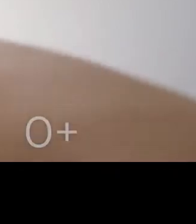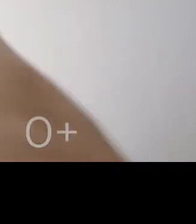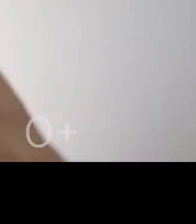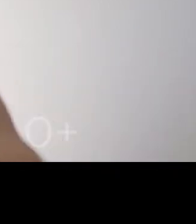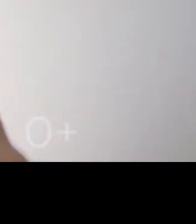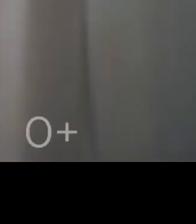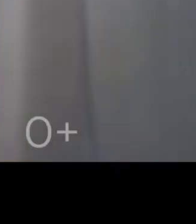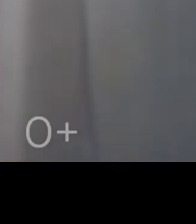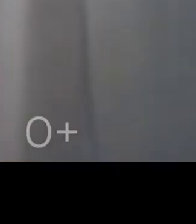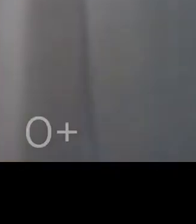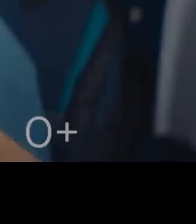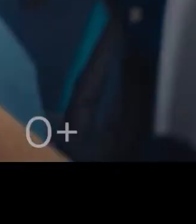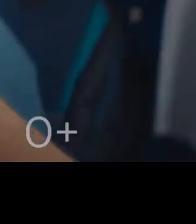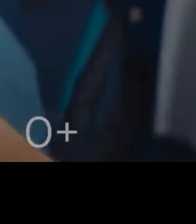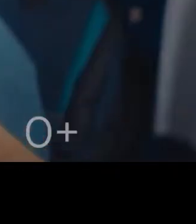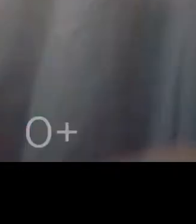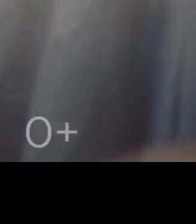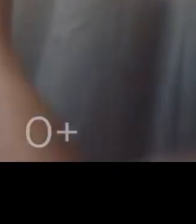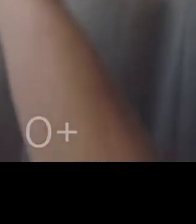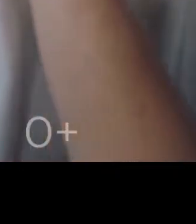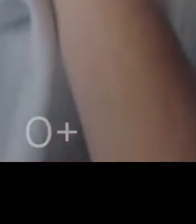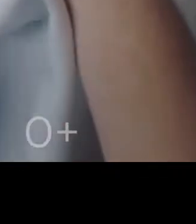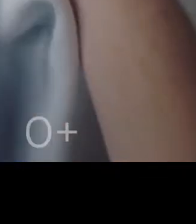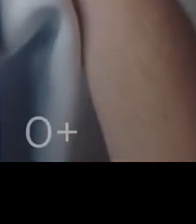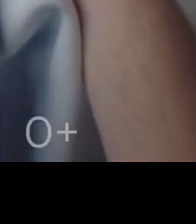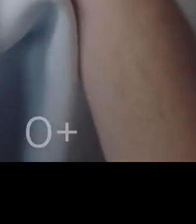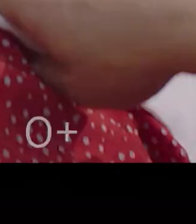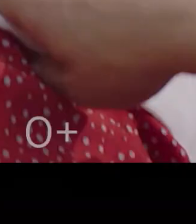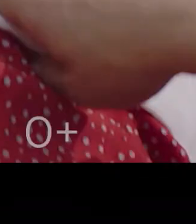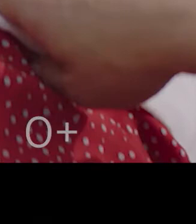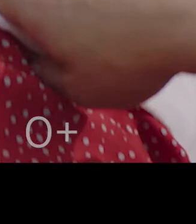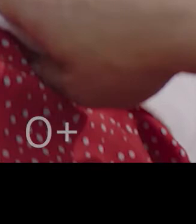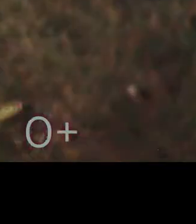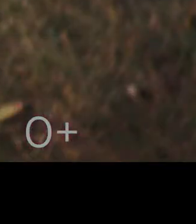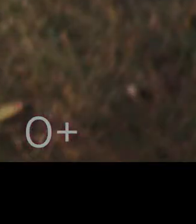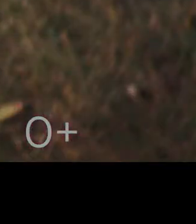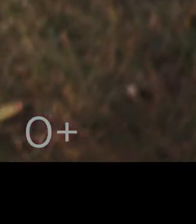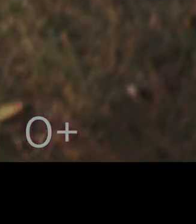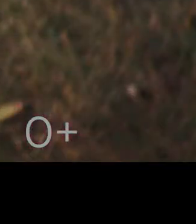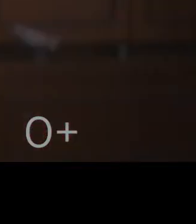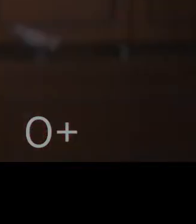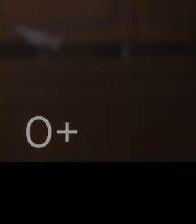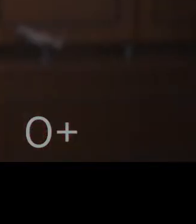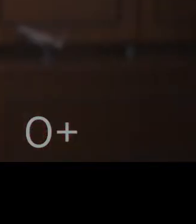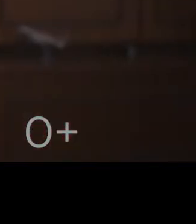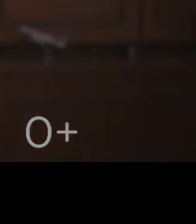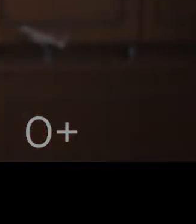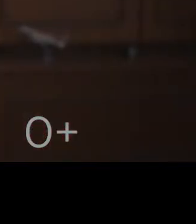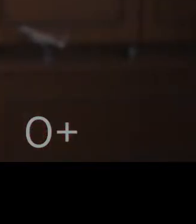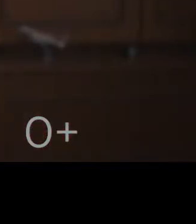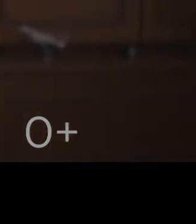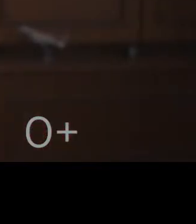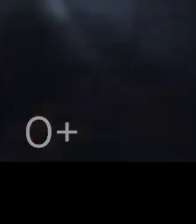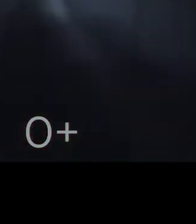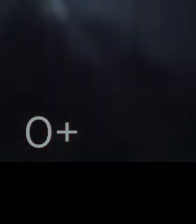Каждый день я просыпаюсь с мыслями о том, что могу сделать мир лучше. Пускай это не что-то масштабное, возможно, этого даже никто